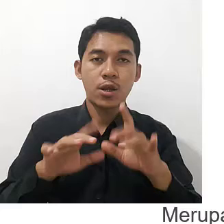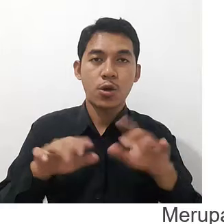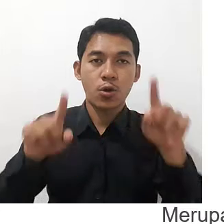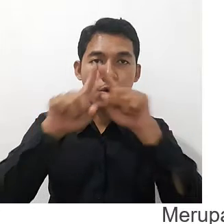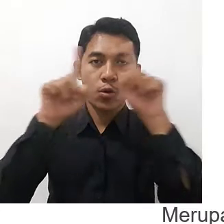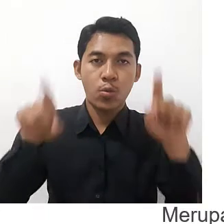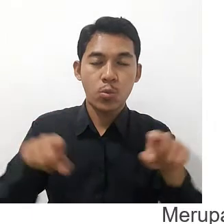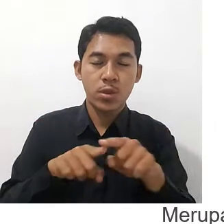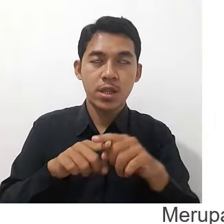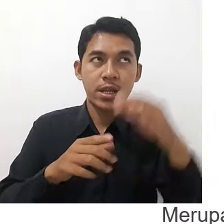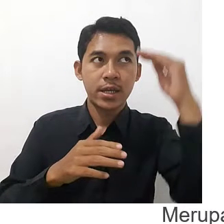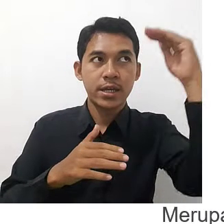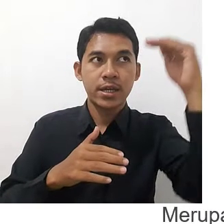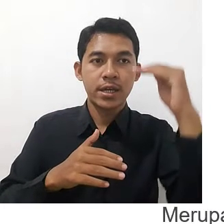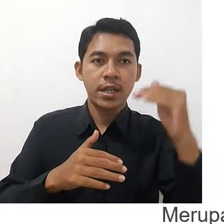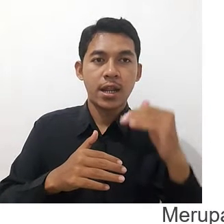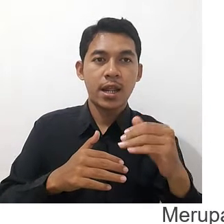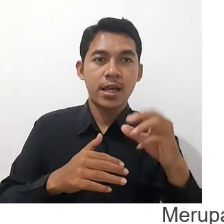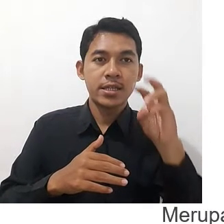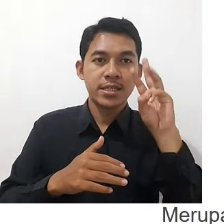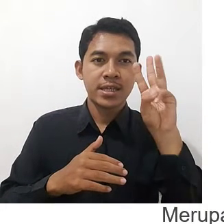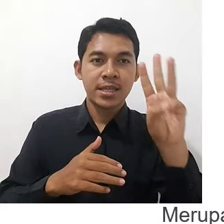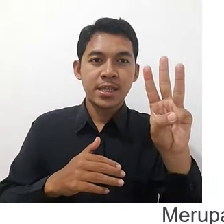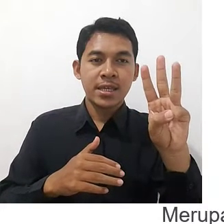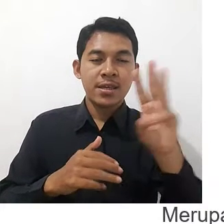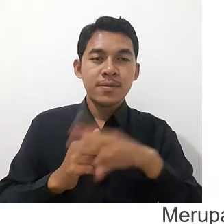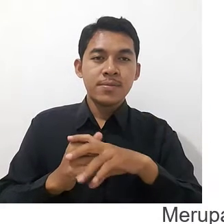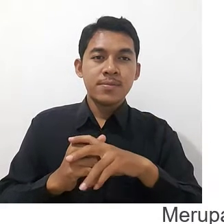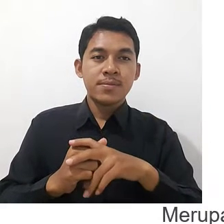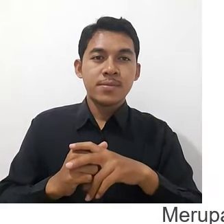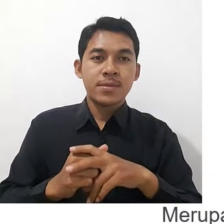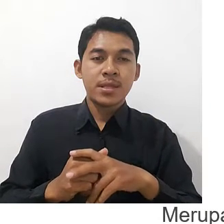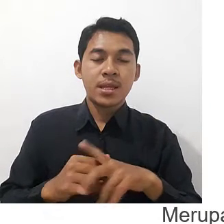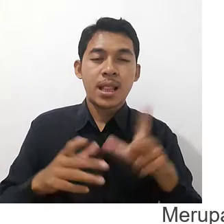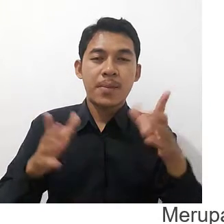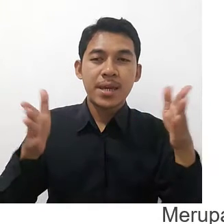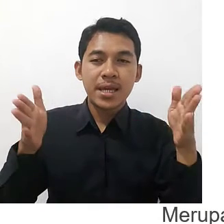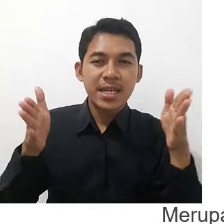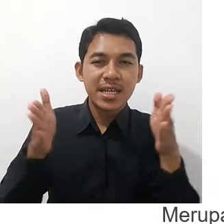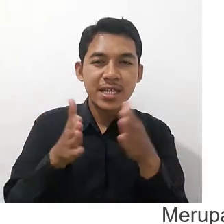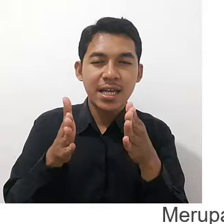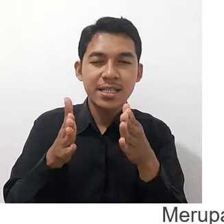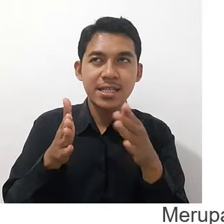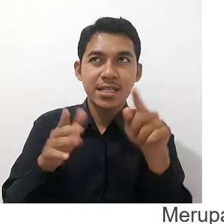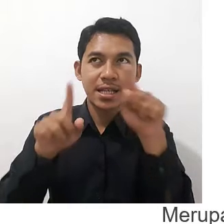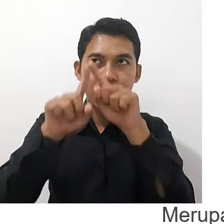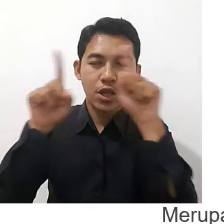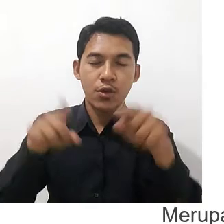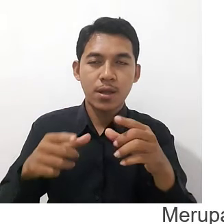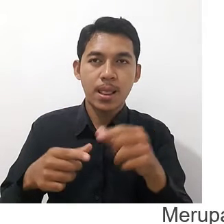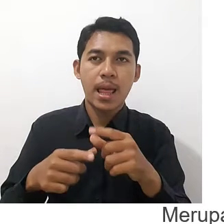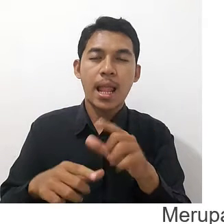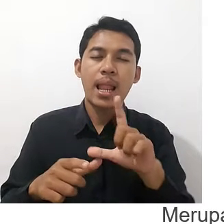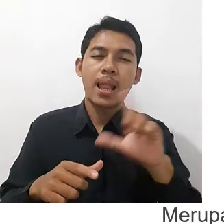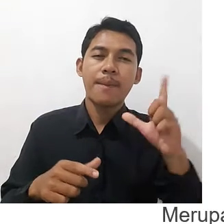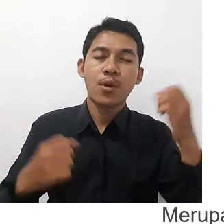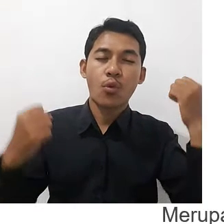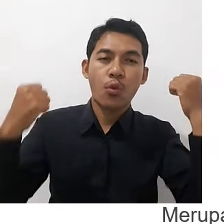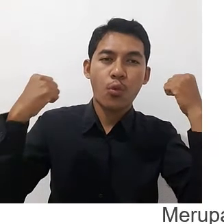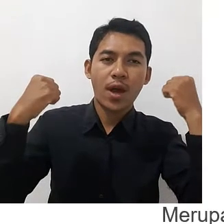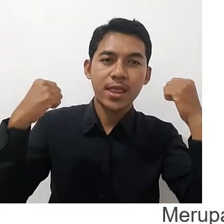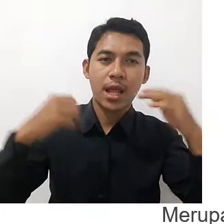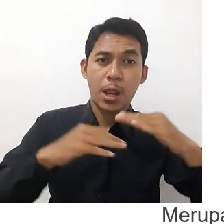generasi ketiga. Nah, komputer generasi ketiga itu kan apa ya, lebih ramping, lebih ringkas dan juga lebih powerful gitu tuh